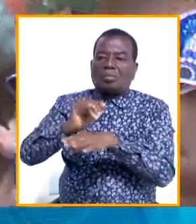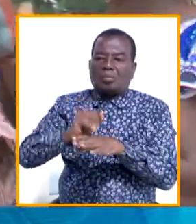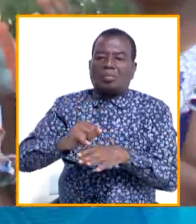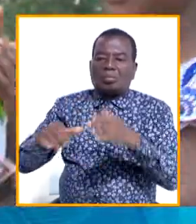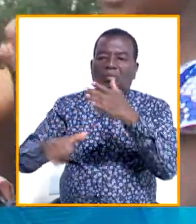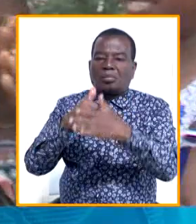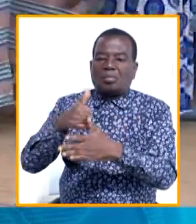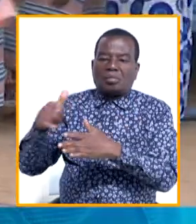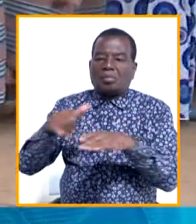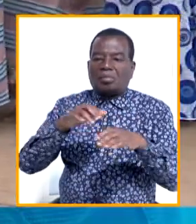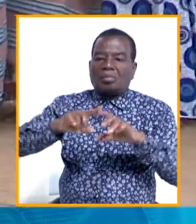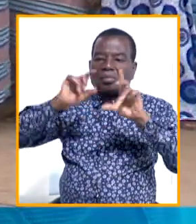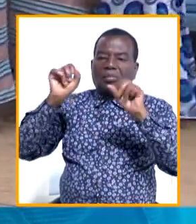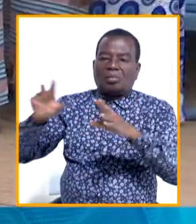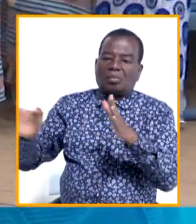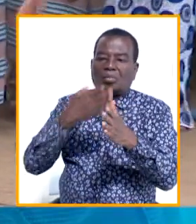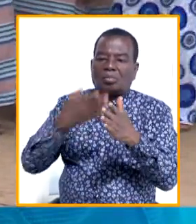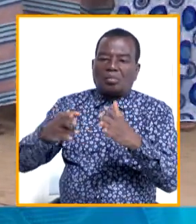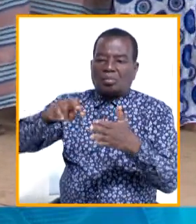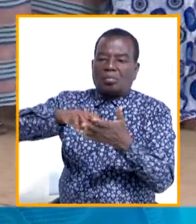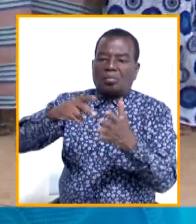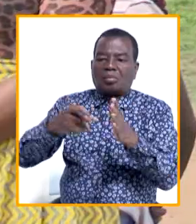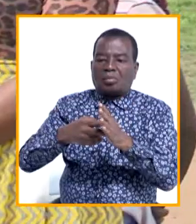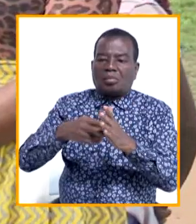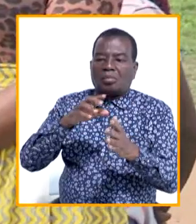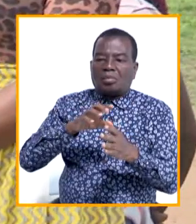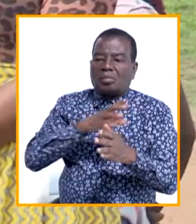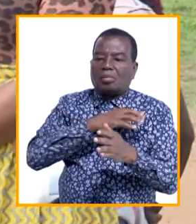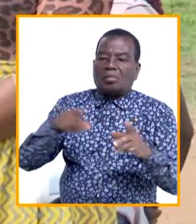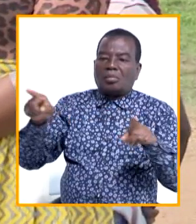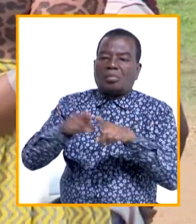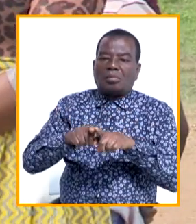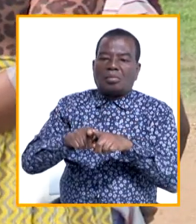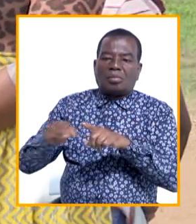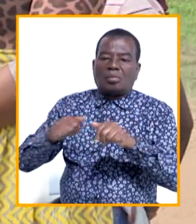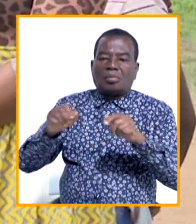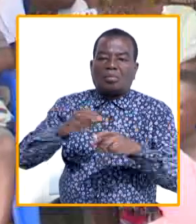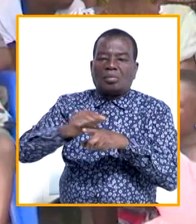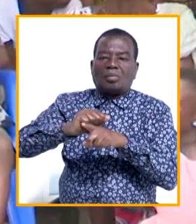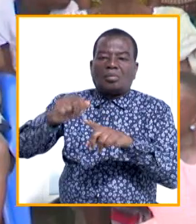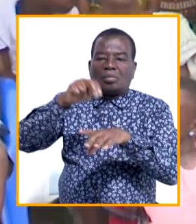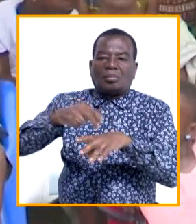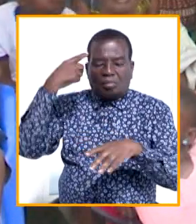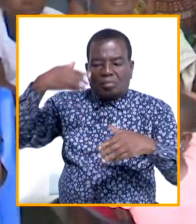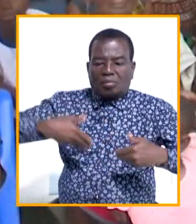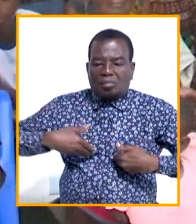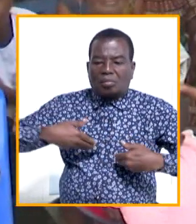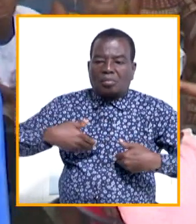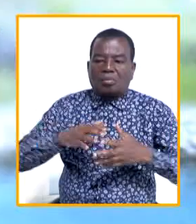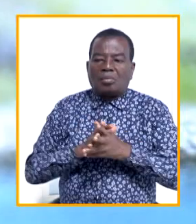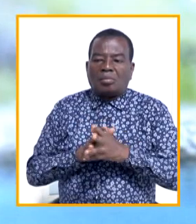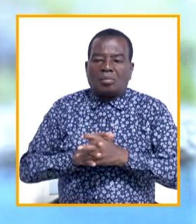été meublé par des concours de chant de danse du terroir et aussi des atelier de formation pour les